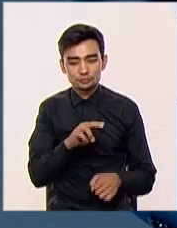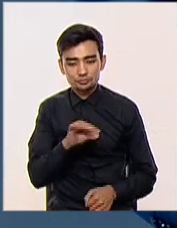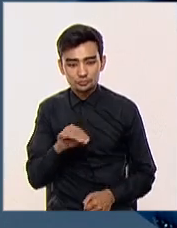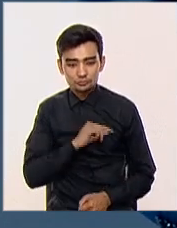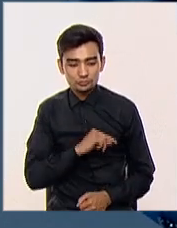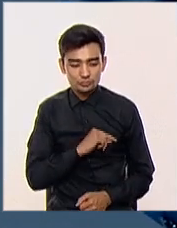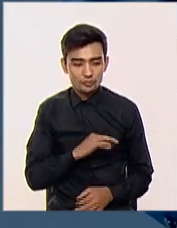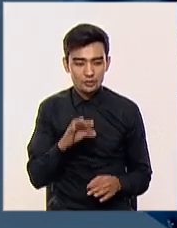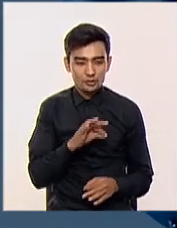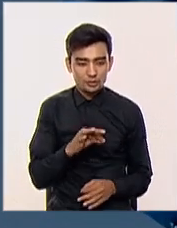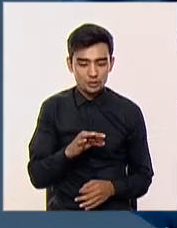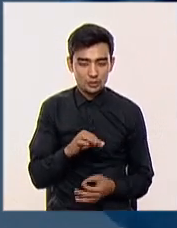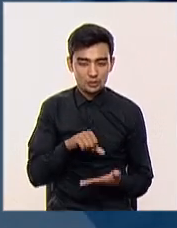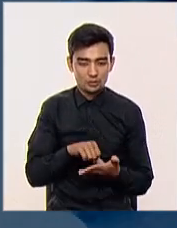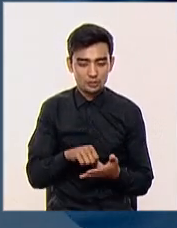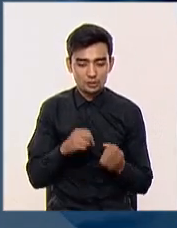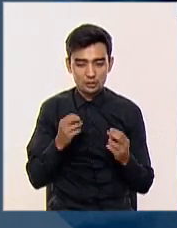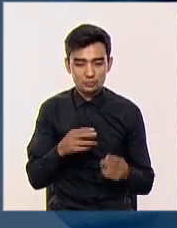работу съезда продуктивной?